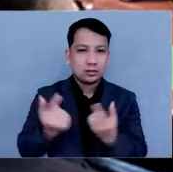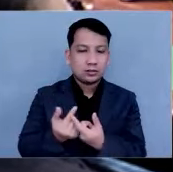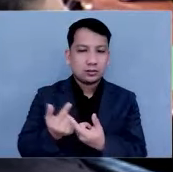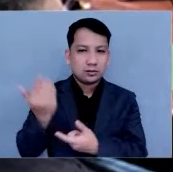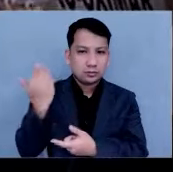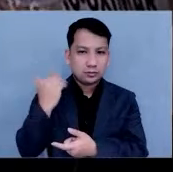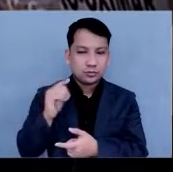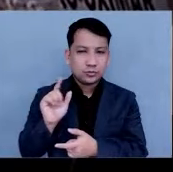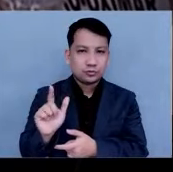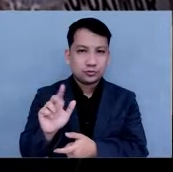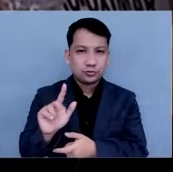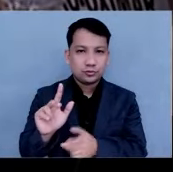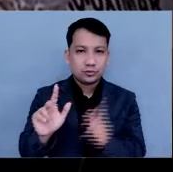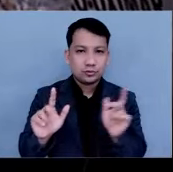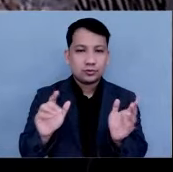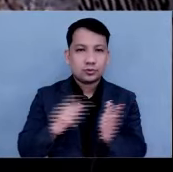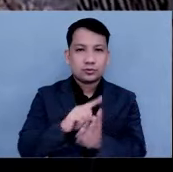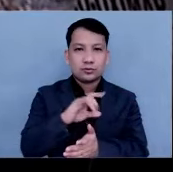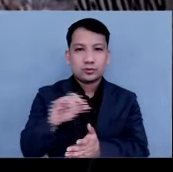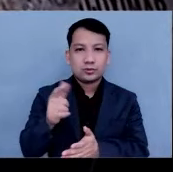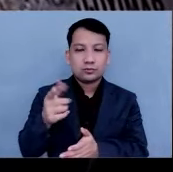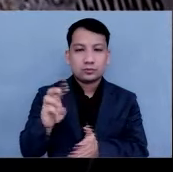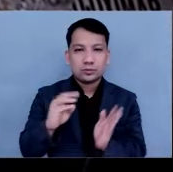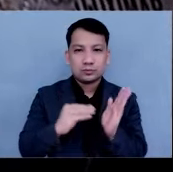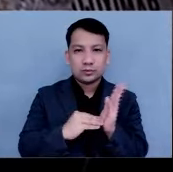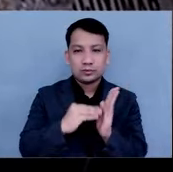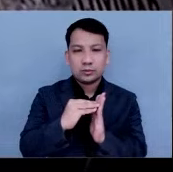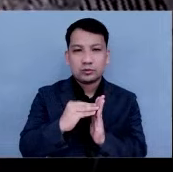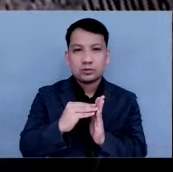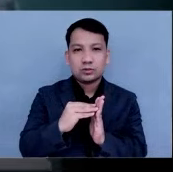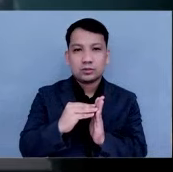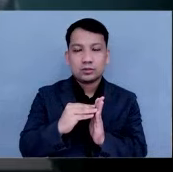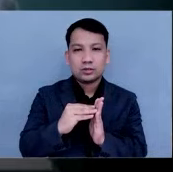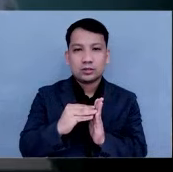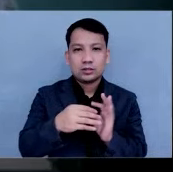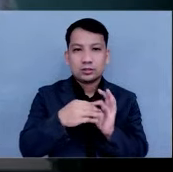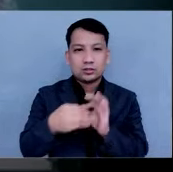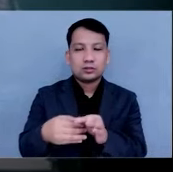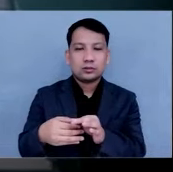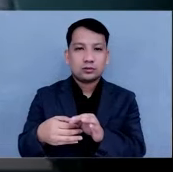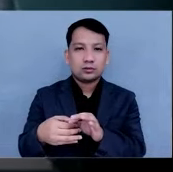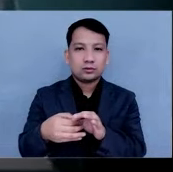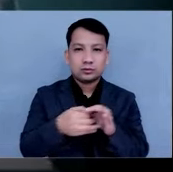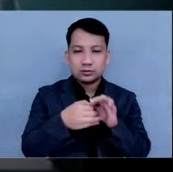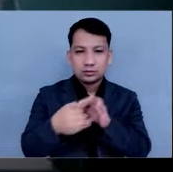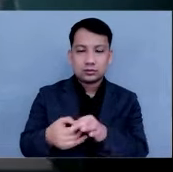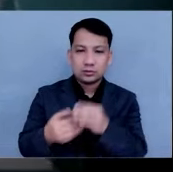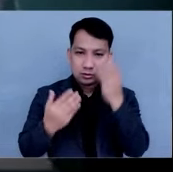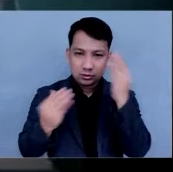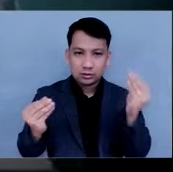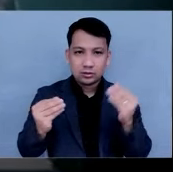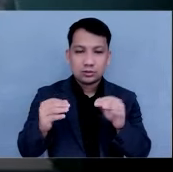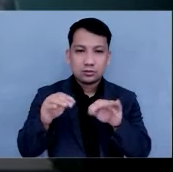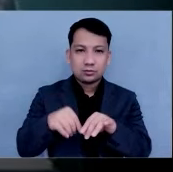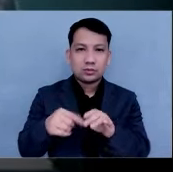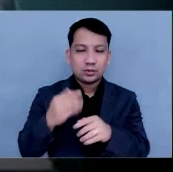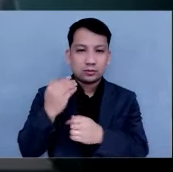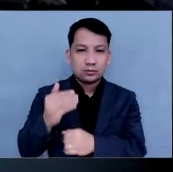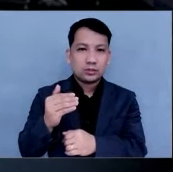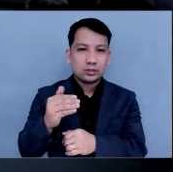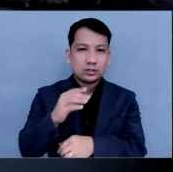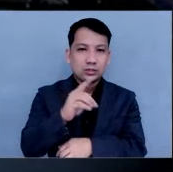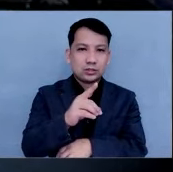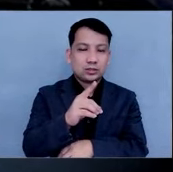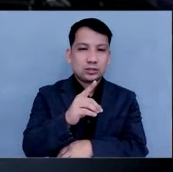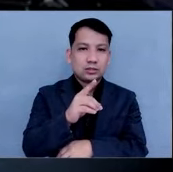2023 nasa ph16 million ang koleksyon ng mga ahensyang may mandatory remittance sa ddb